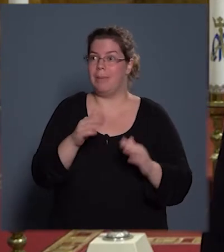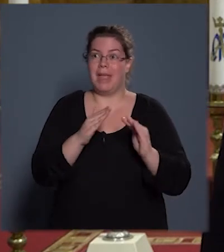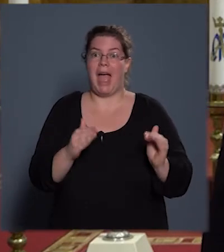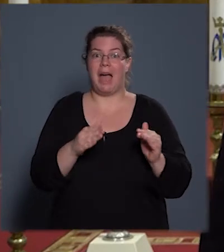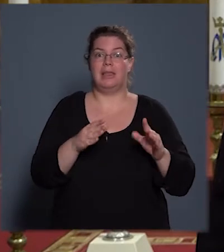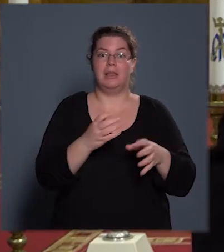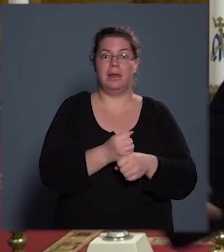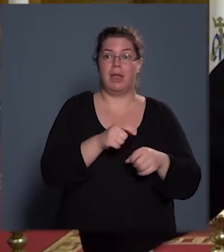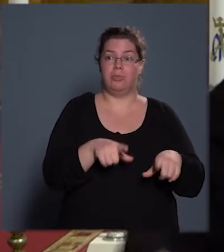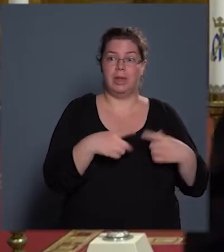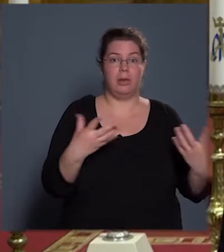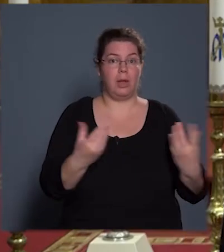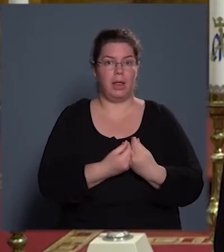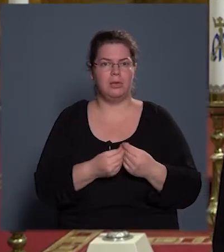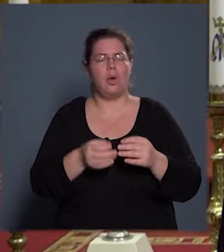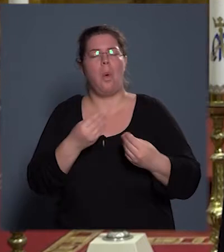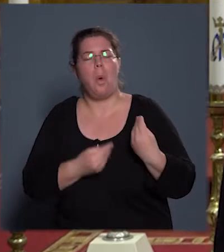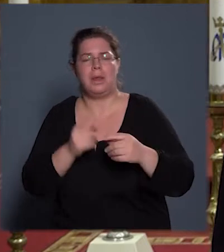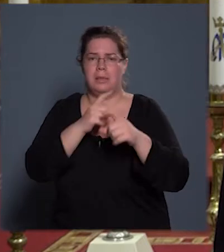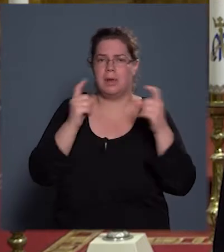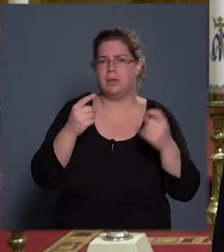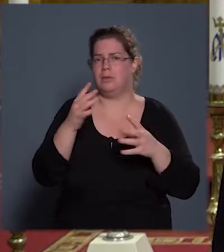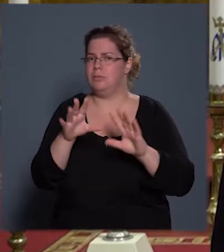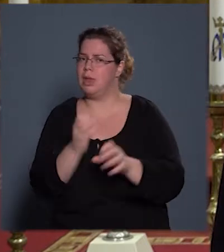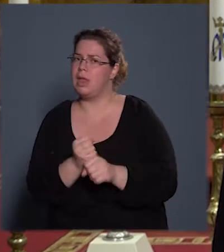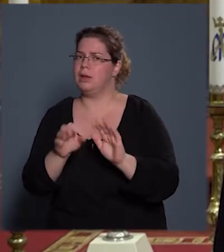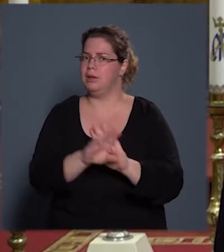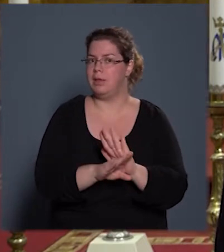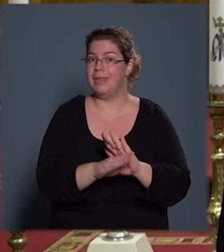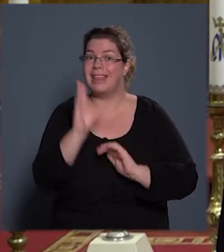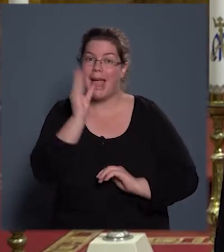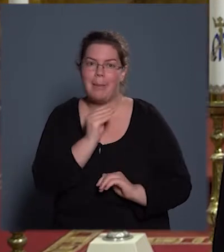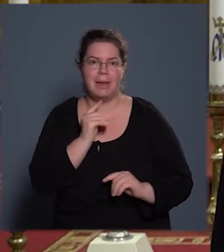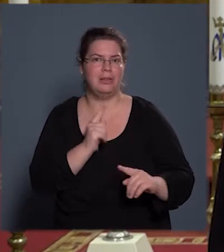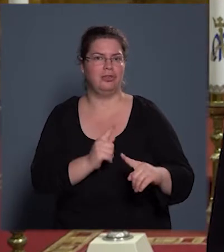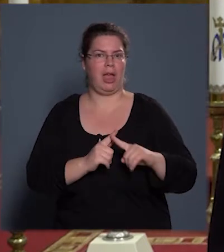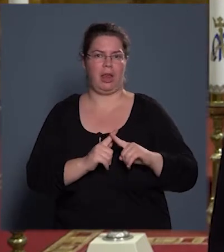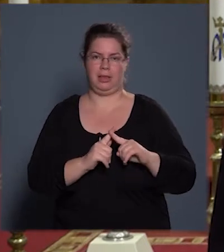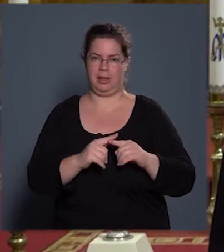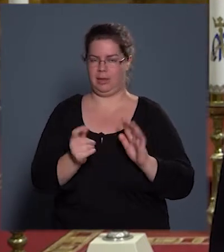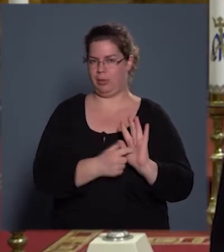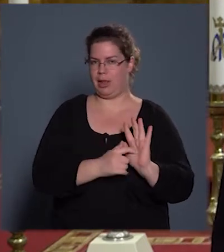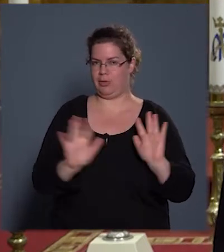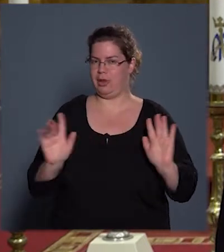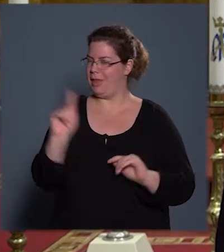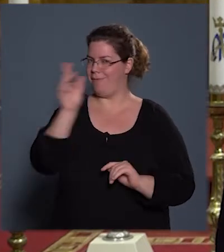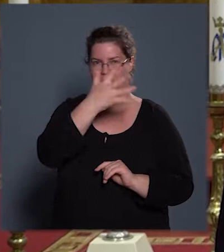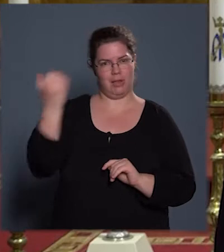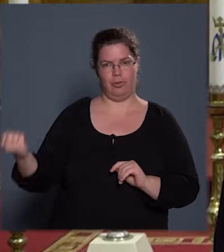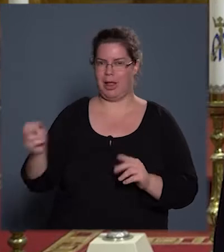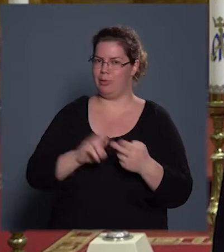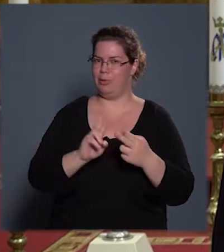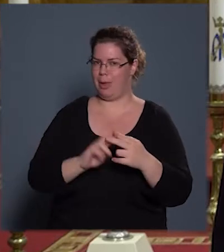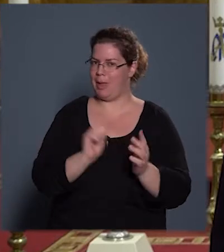együtt, hordani a maszkot, betartani a szabályokat. Ez emberi és keresztény kötelességünk. Ezt se felejtsük el az ünnepek